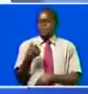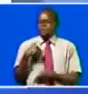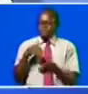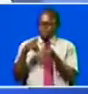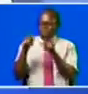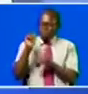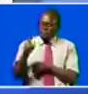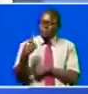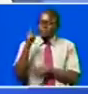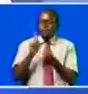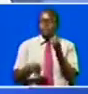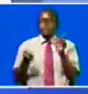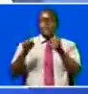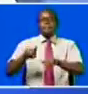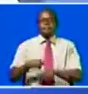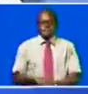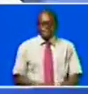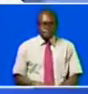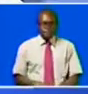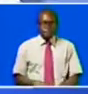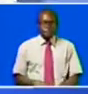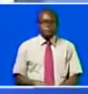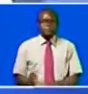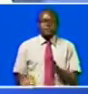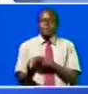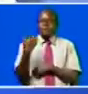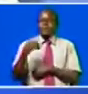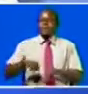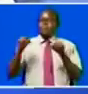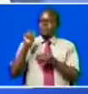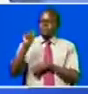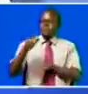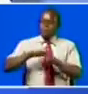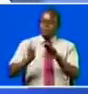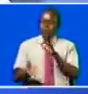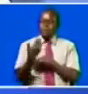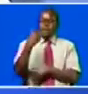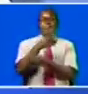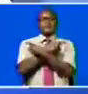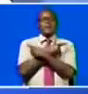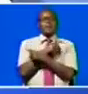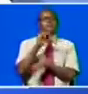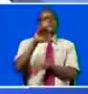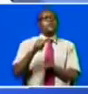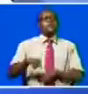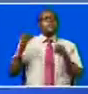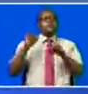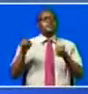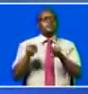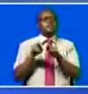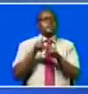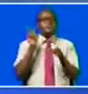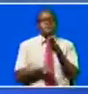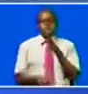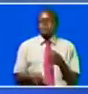message kizuri nione huyu mwanaume atareact vipi. Unapata anamka asubuhi, mtu ni bosaka anamwambia good morning darling. Unamuita bosi wako darling kama nani? Kama yeye jina kila